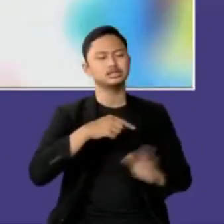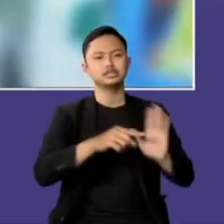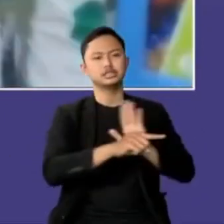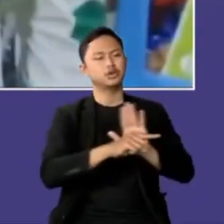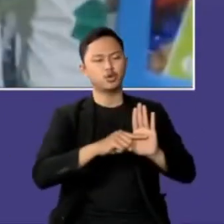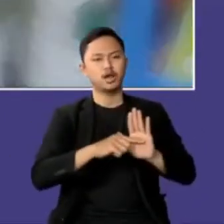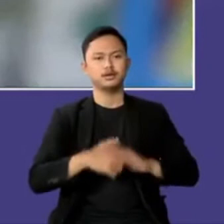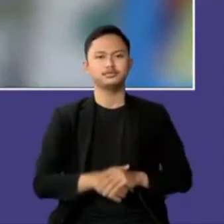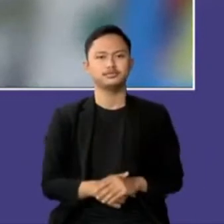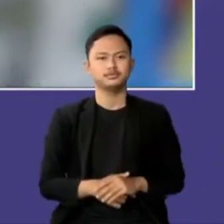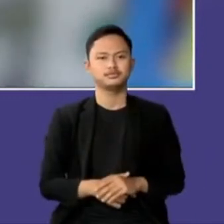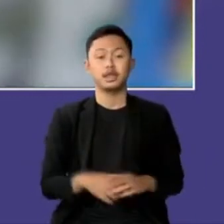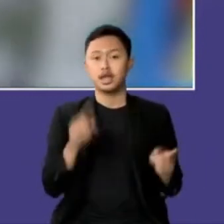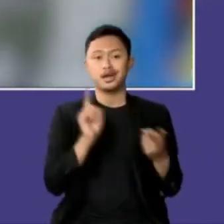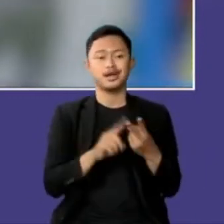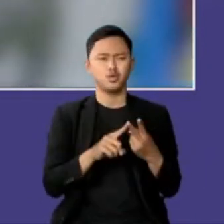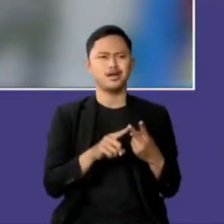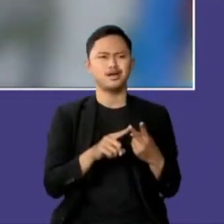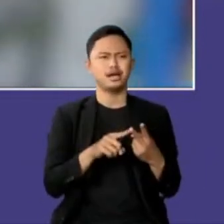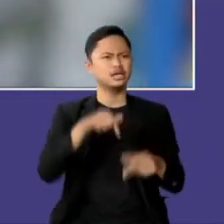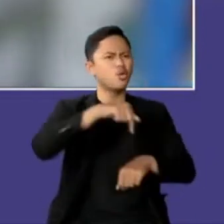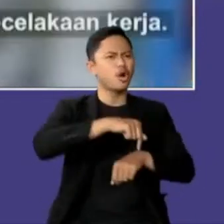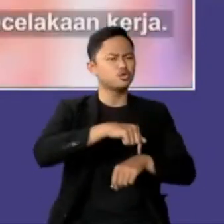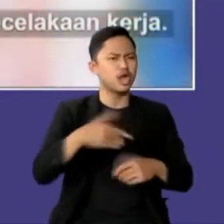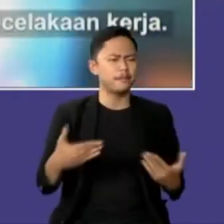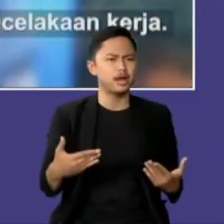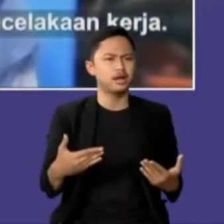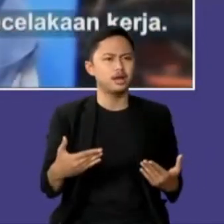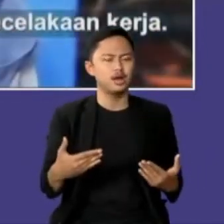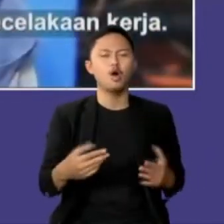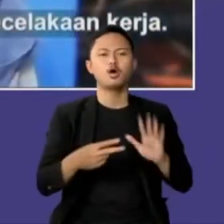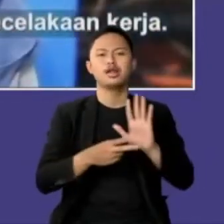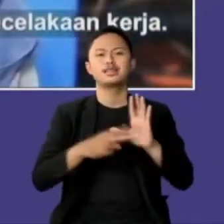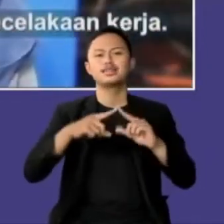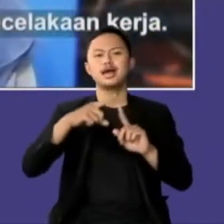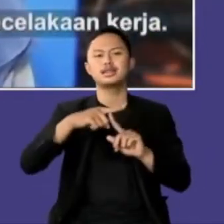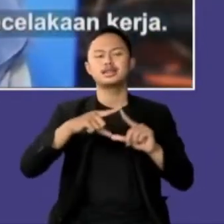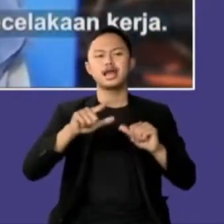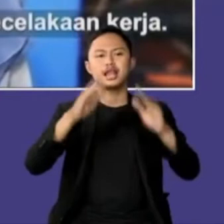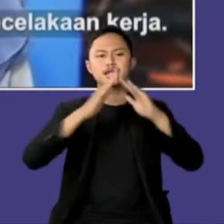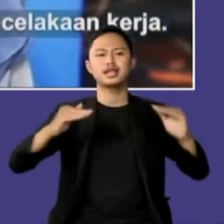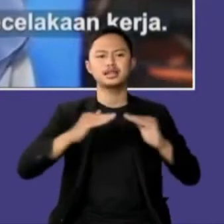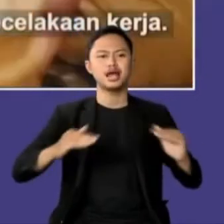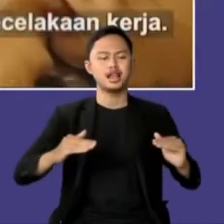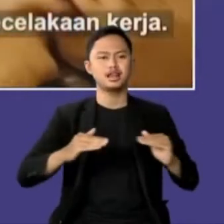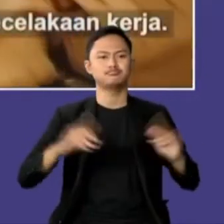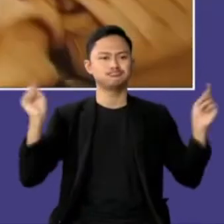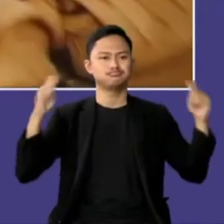yang kedua memang ini kita memasuki perayaan natal kemudian kedua